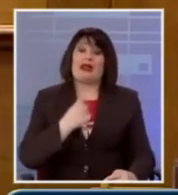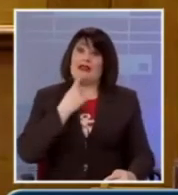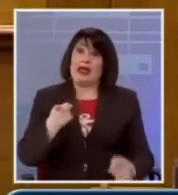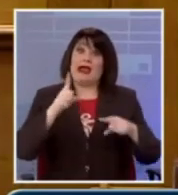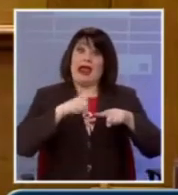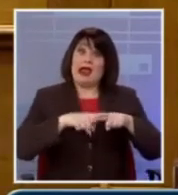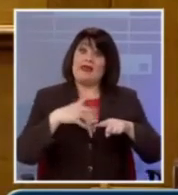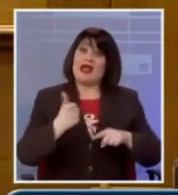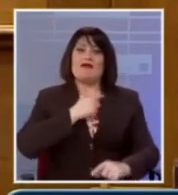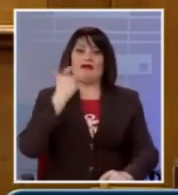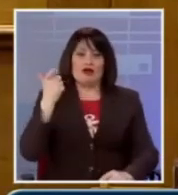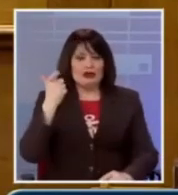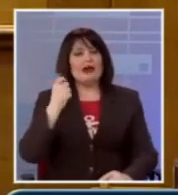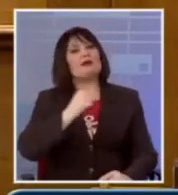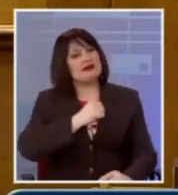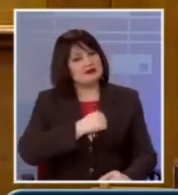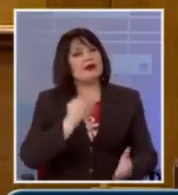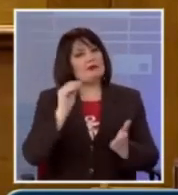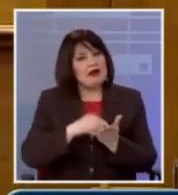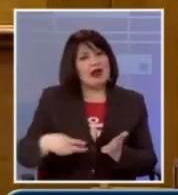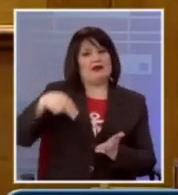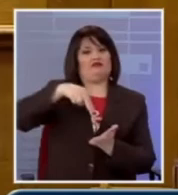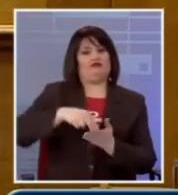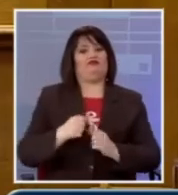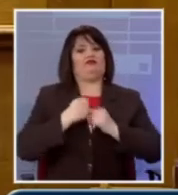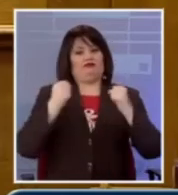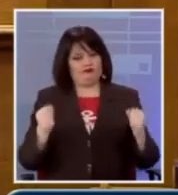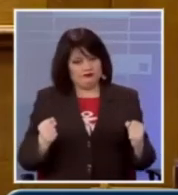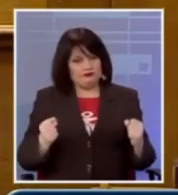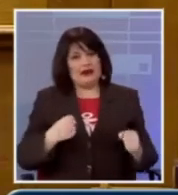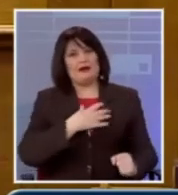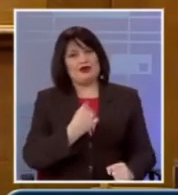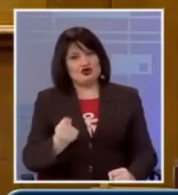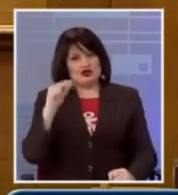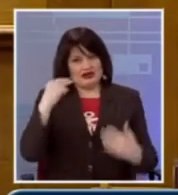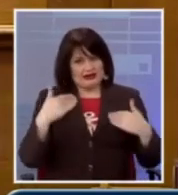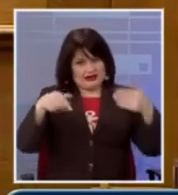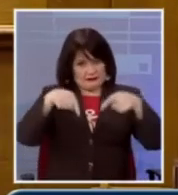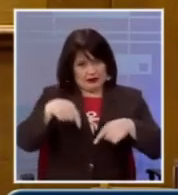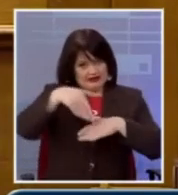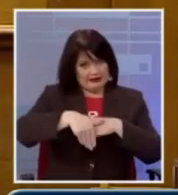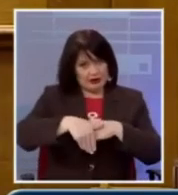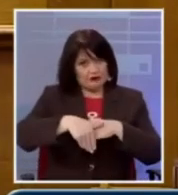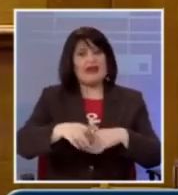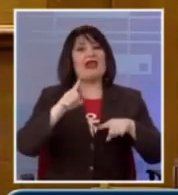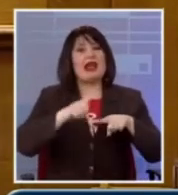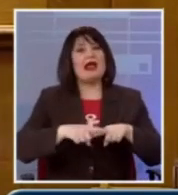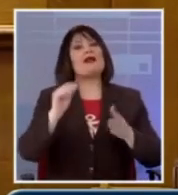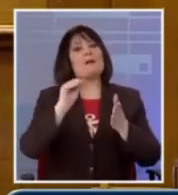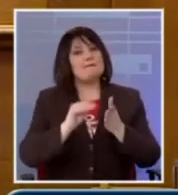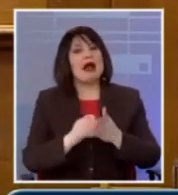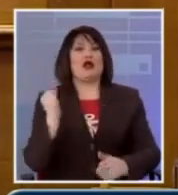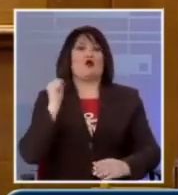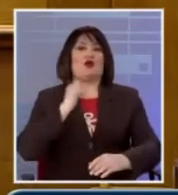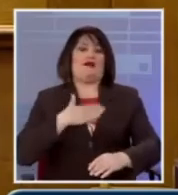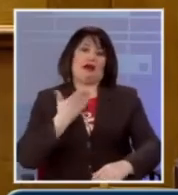έχει φωνή, η Ελλάδα πείθει, η Ελλάδα θα ξανασταθεί στα πόδια της και με την εμπιστοσύνη της Βουλής σήμερα το βράδυ η Ελλάδα θα γίνει ακόμα πιο